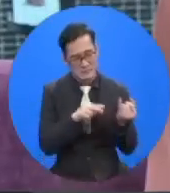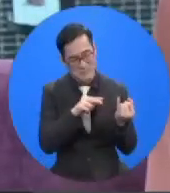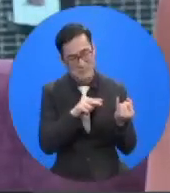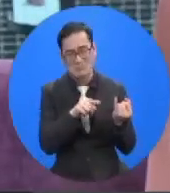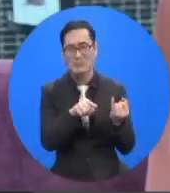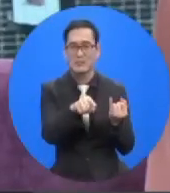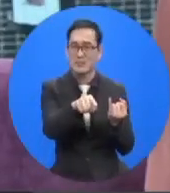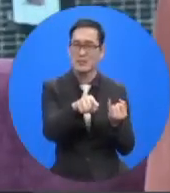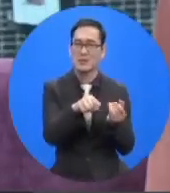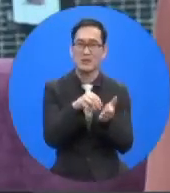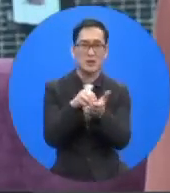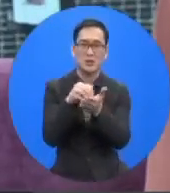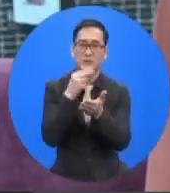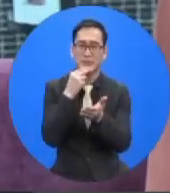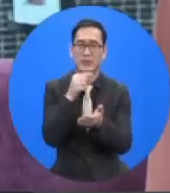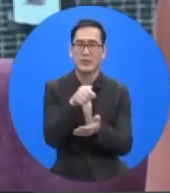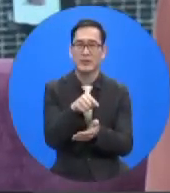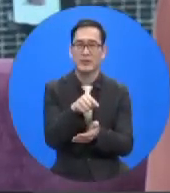텐데요. 어제